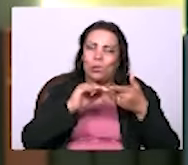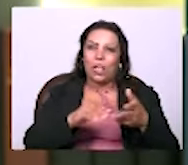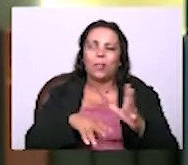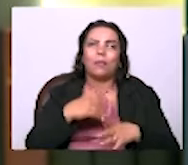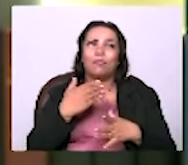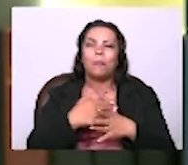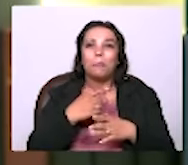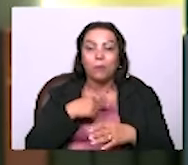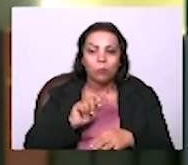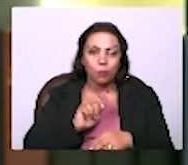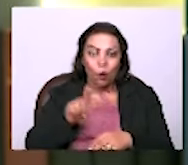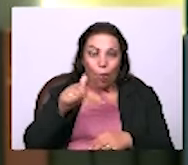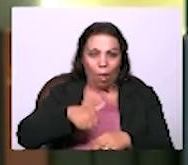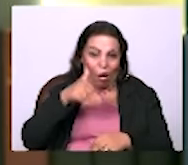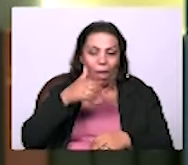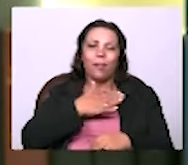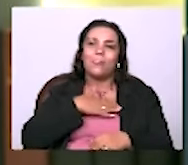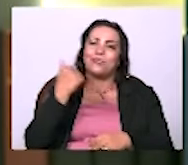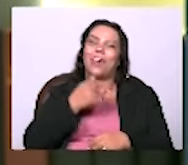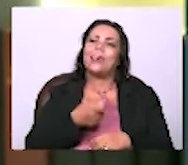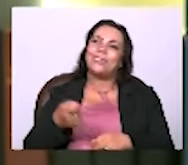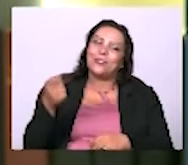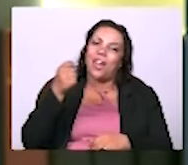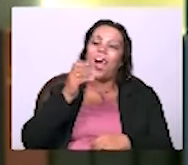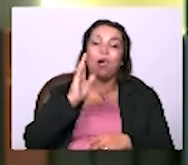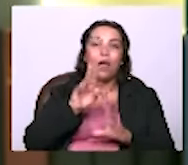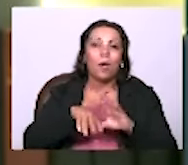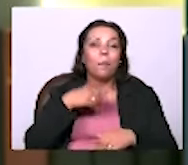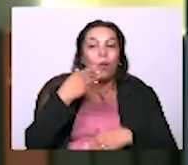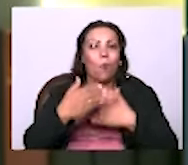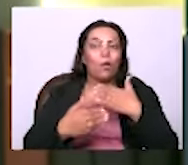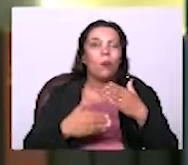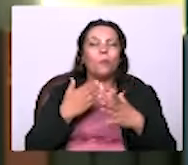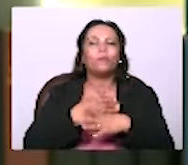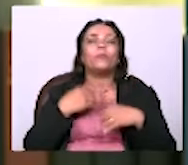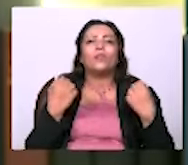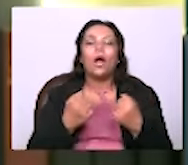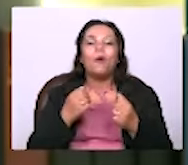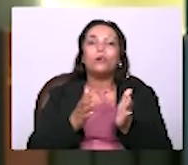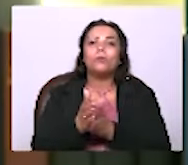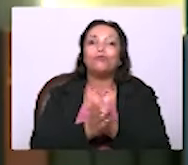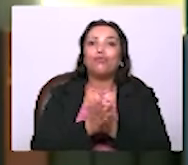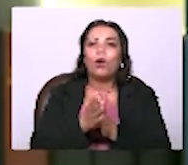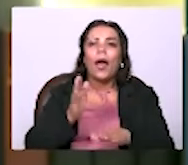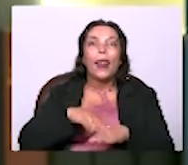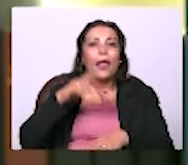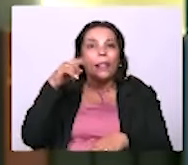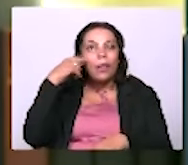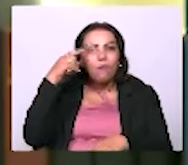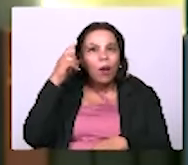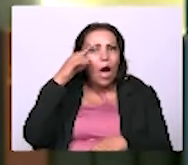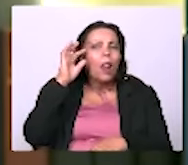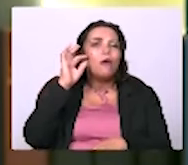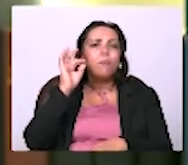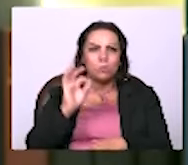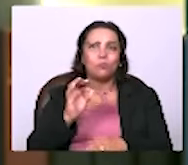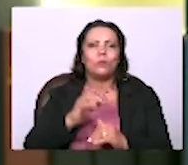ثقته بنفسه تزيد ويعرف ان المساله ممكن تتحقق نحاول ان احنا نشجعه على التفكير العقلاني